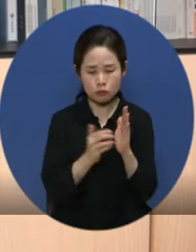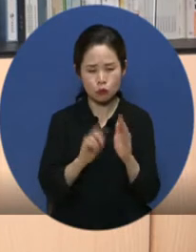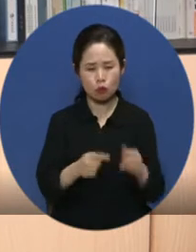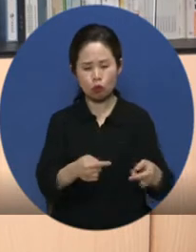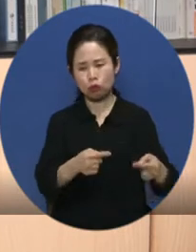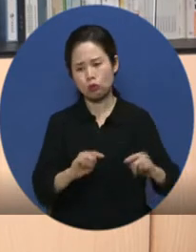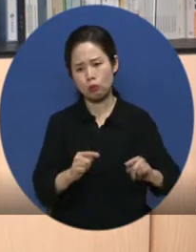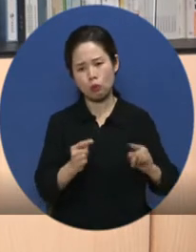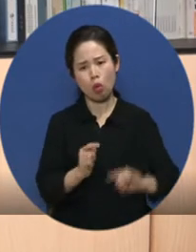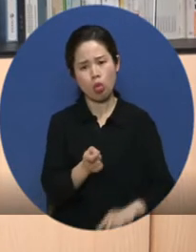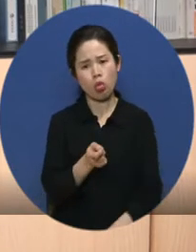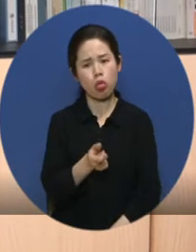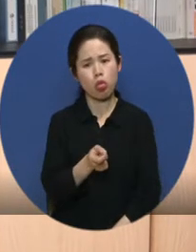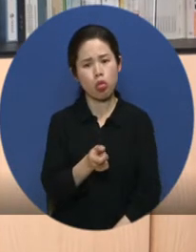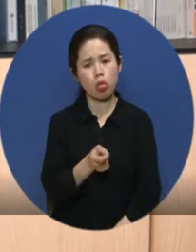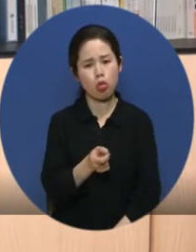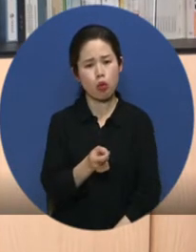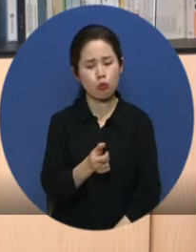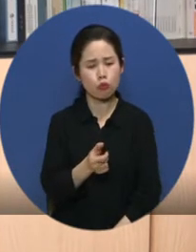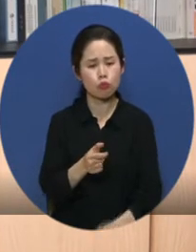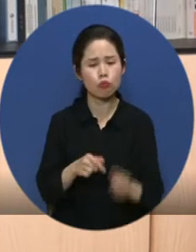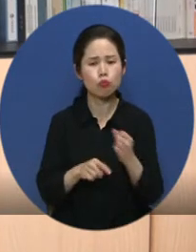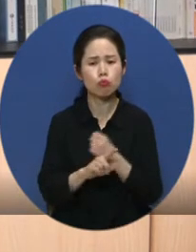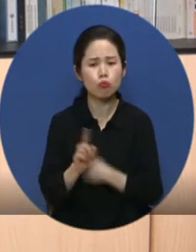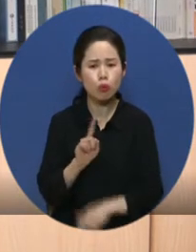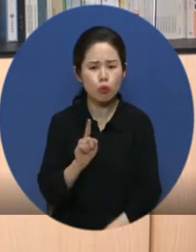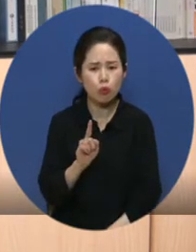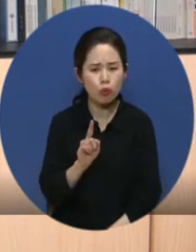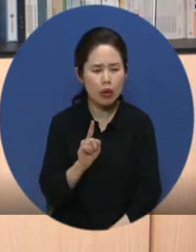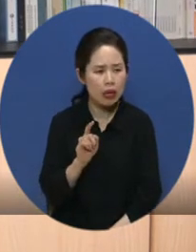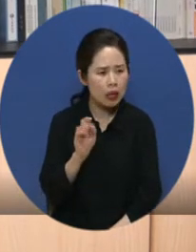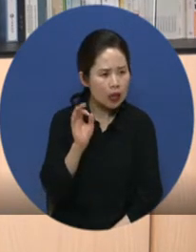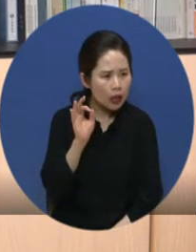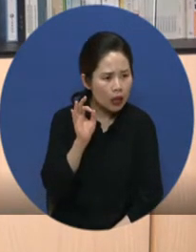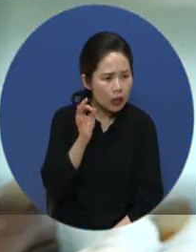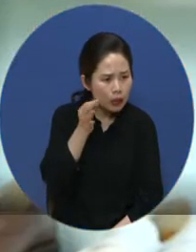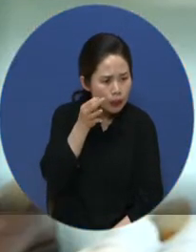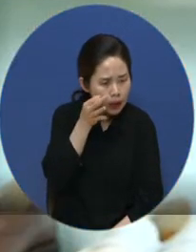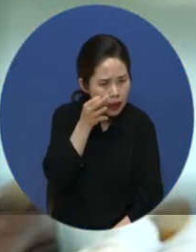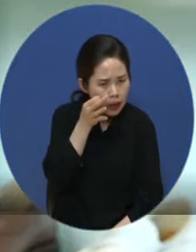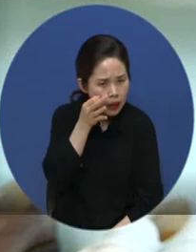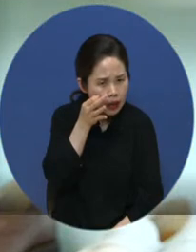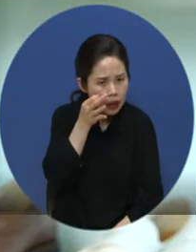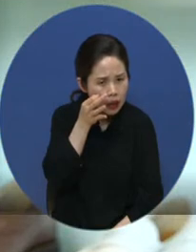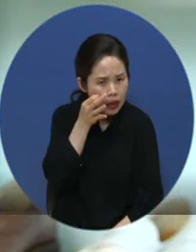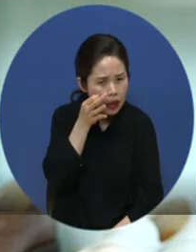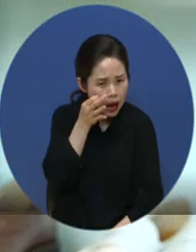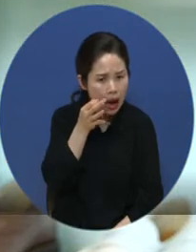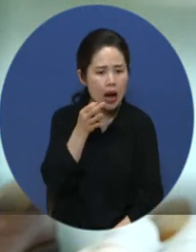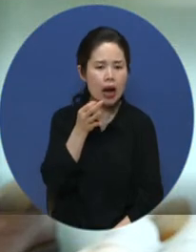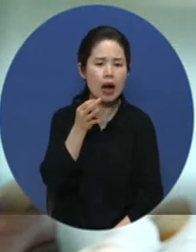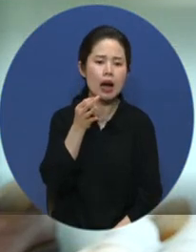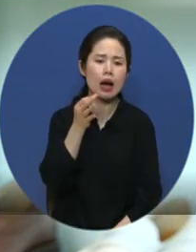참여율이 저조해요. 그 이유가 뭘까 했더니 직업을